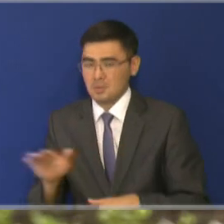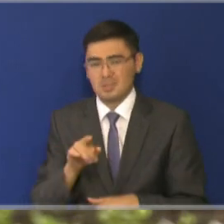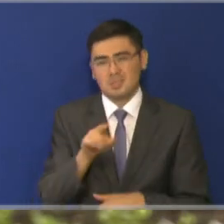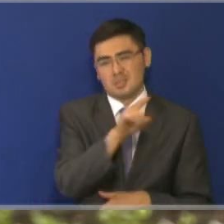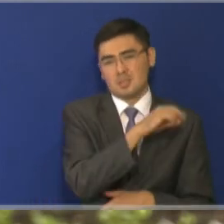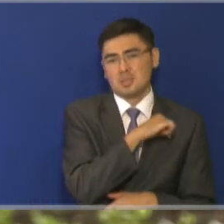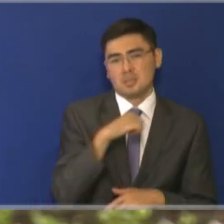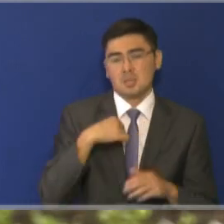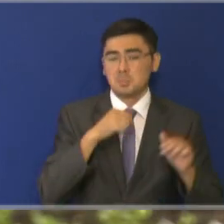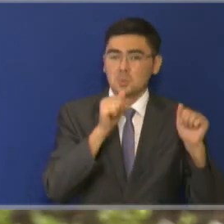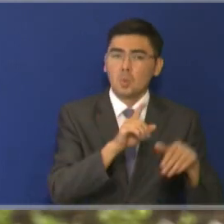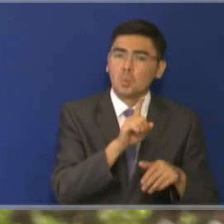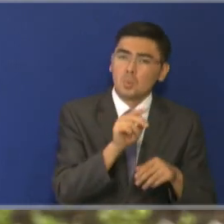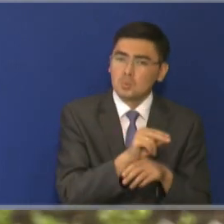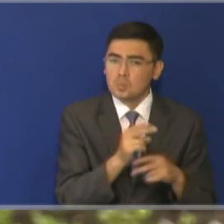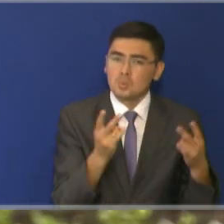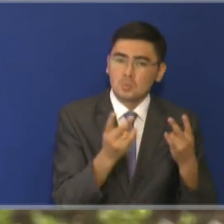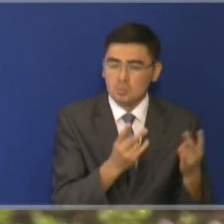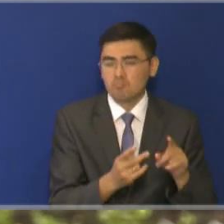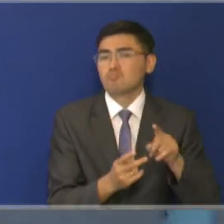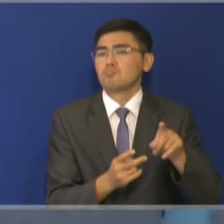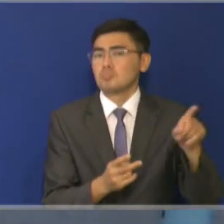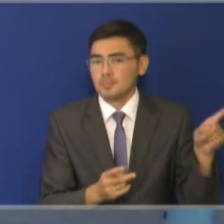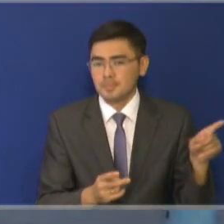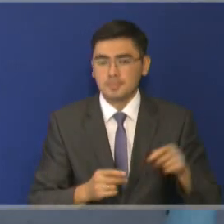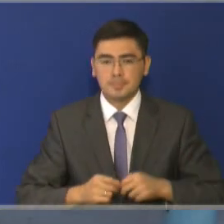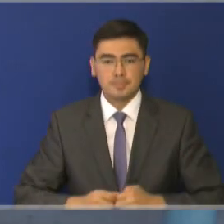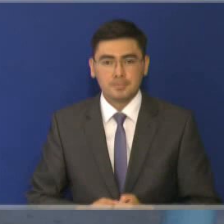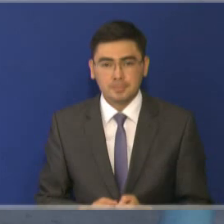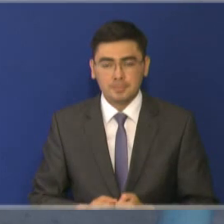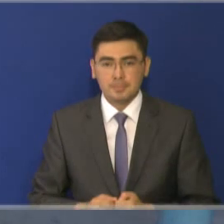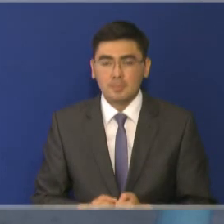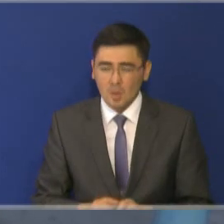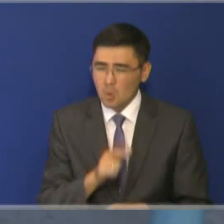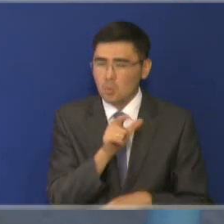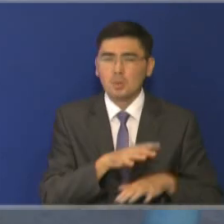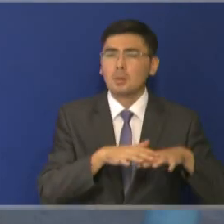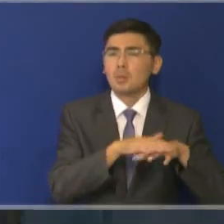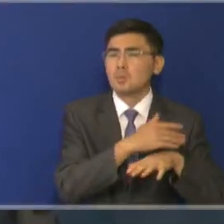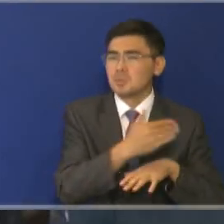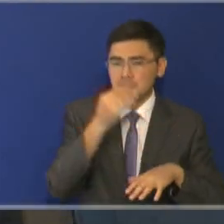жыл өтті. Қазір ең алдымен жер төлені қалыпқа келтіру керек. Тұрғындардың пікірінше